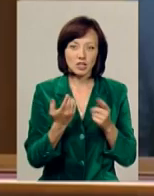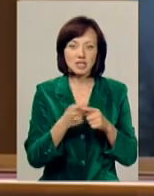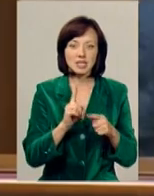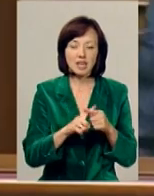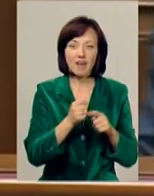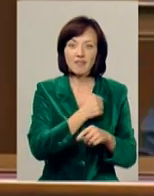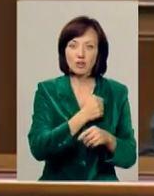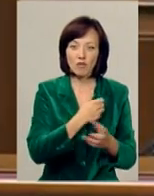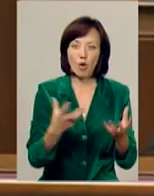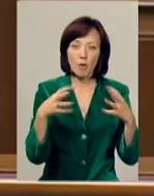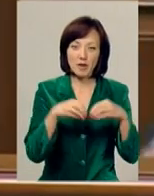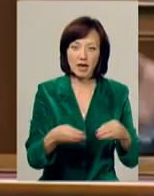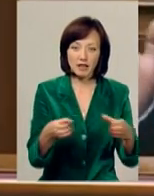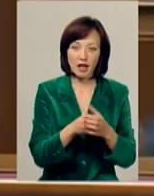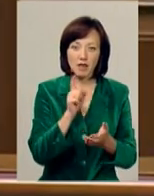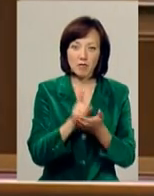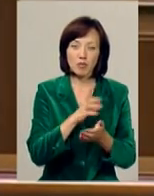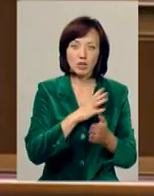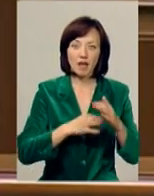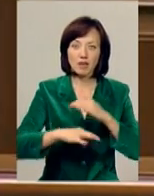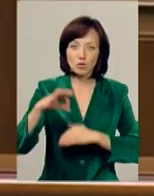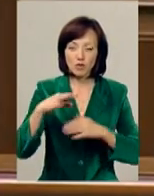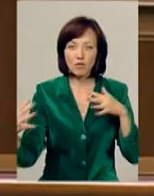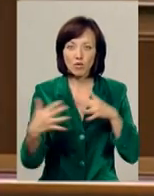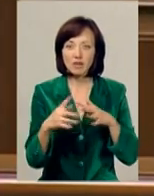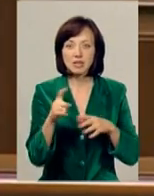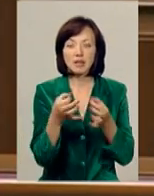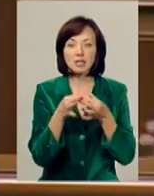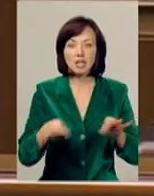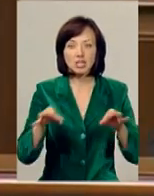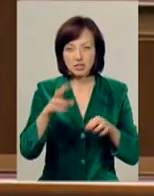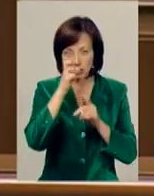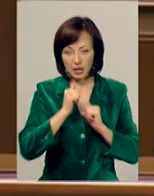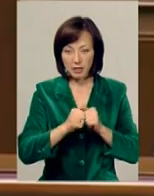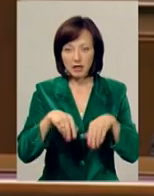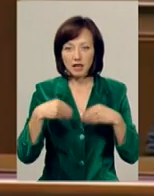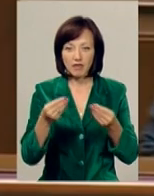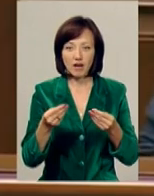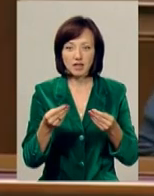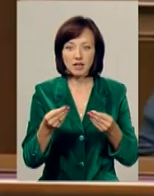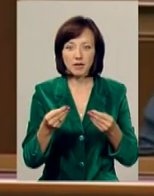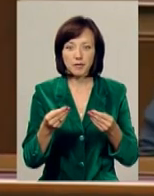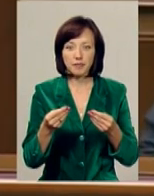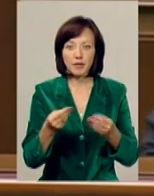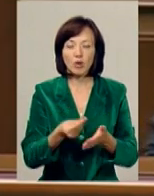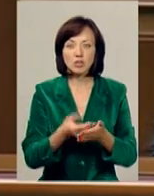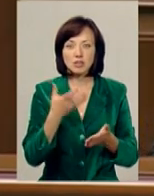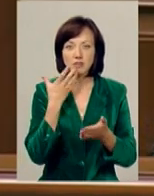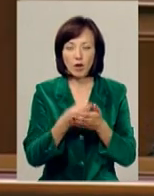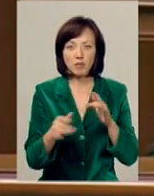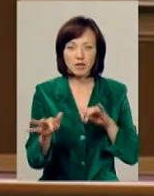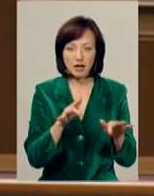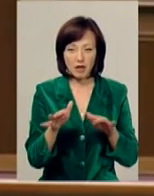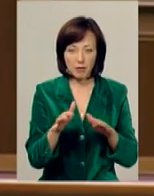військове об'єднання то вони мають бути на сході і воювати за незалежність країни і давати відповідно оцінку своїм